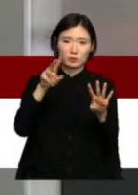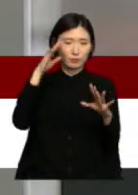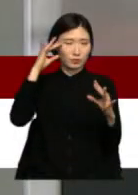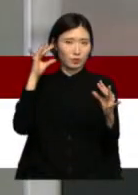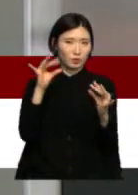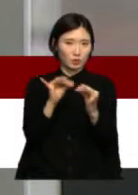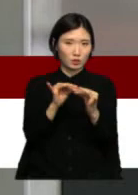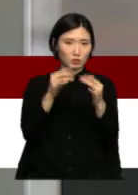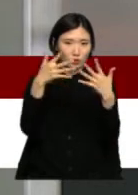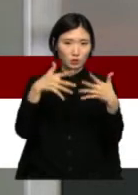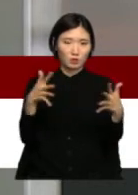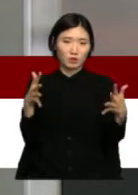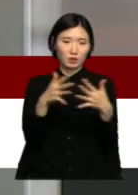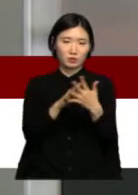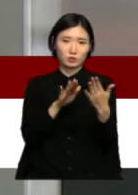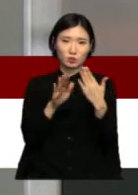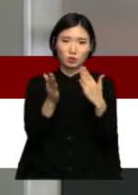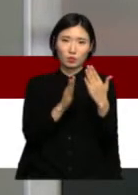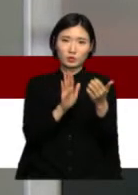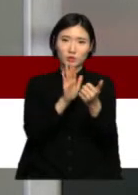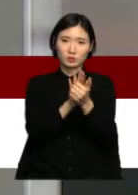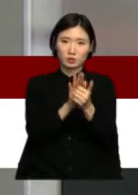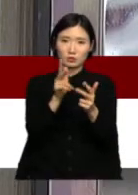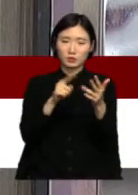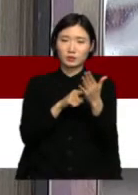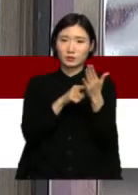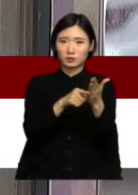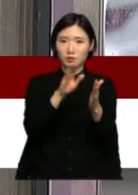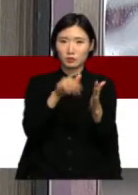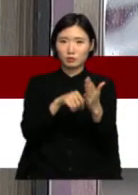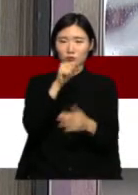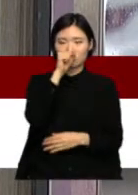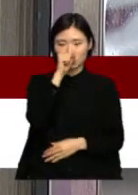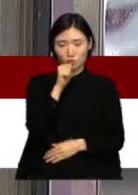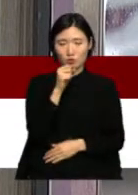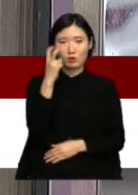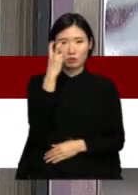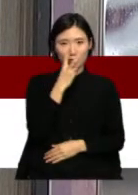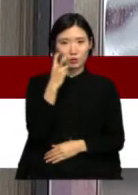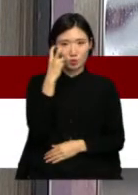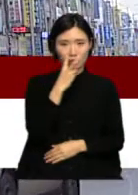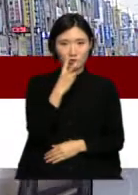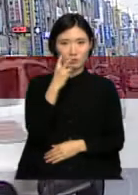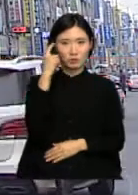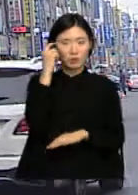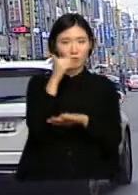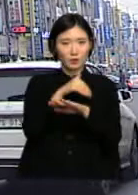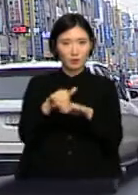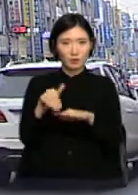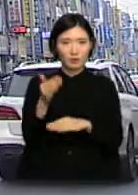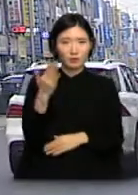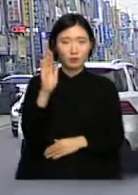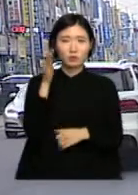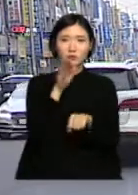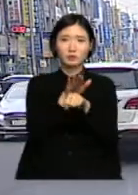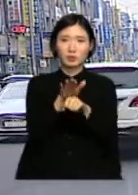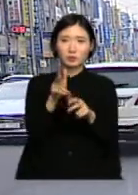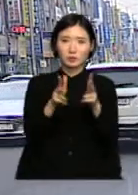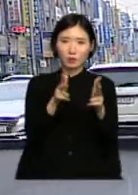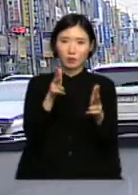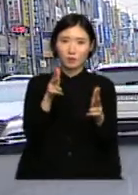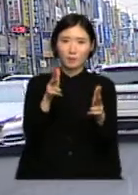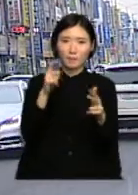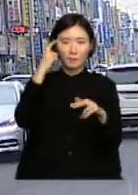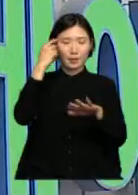등 요건을 갖춰 공공지원 사업을 신청할 경우 긍정적으로 검토할 것이라 전했습니다. 다만 현대화 사업에